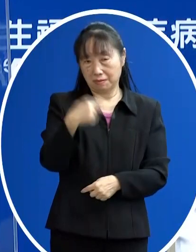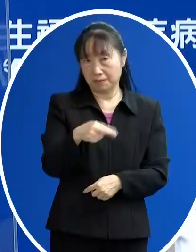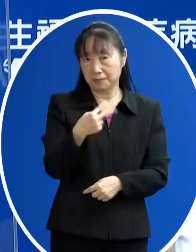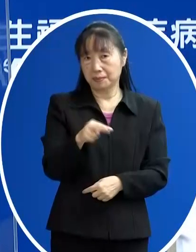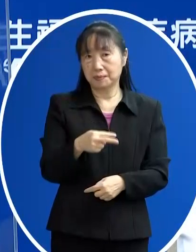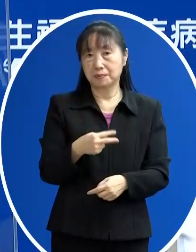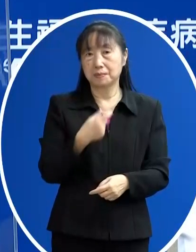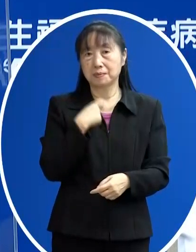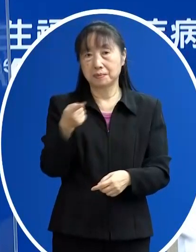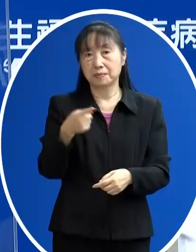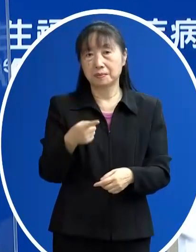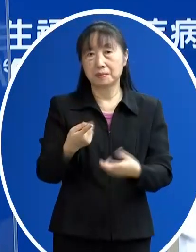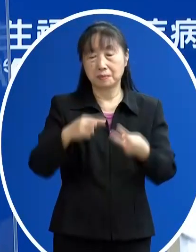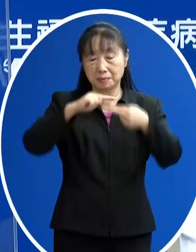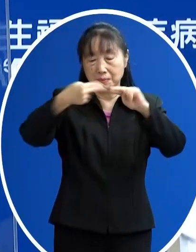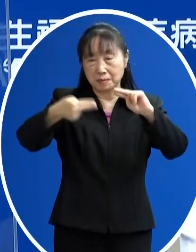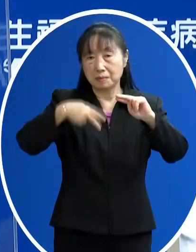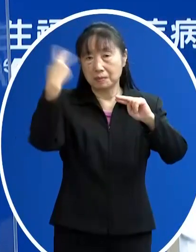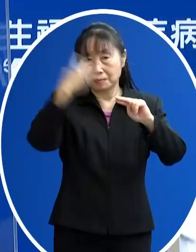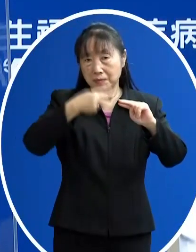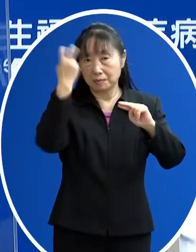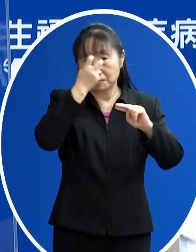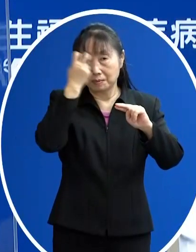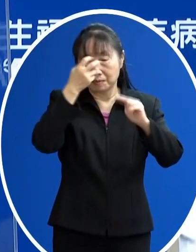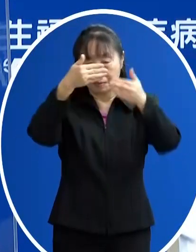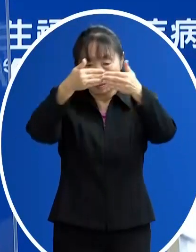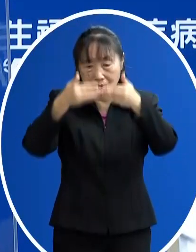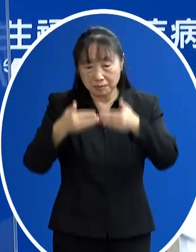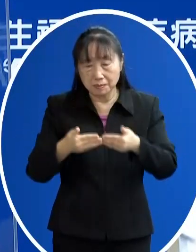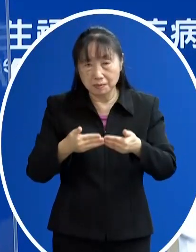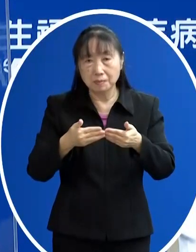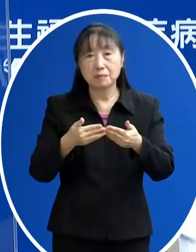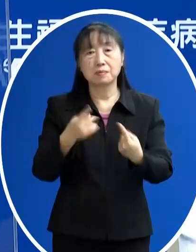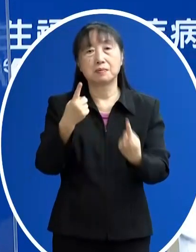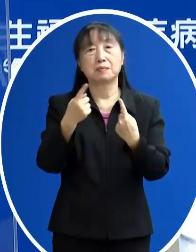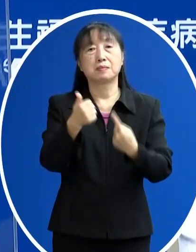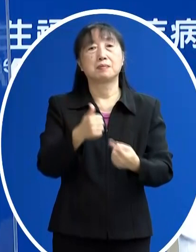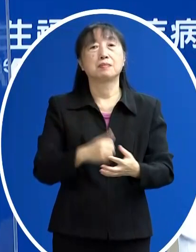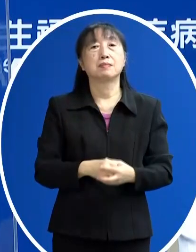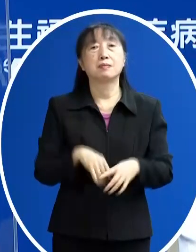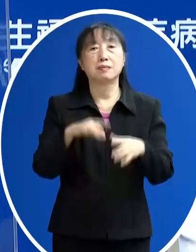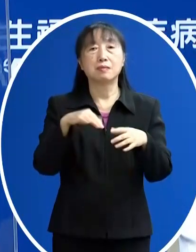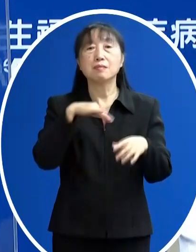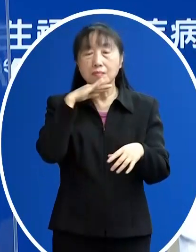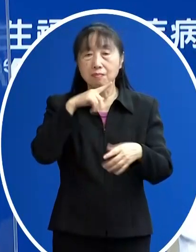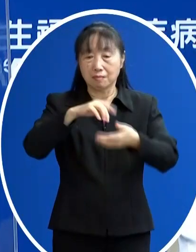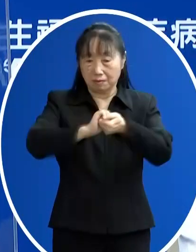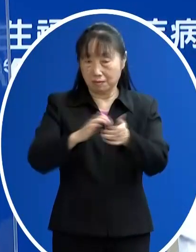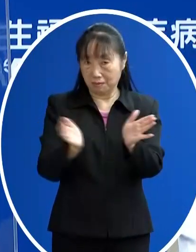相关的基因的定序更清楚，才能跟大家来做报告。